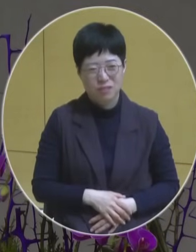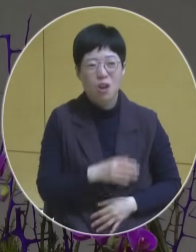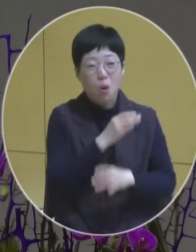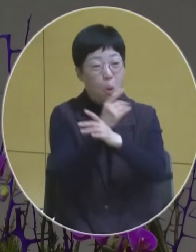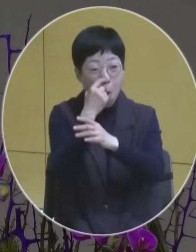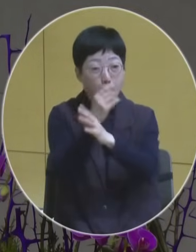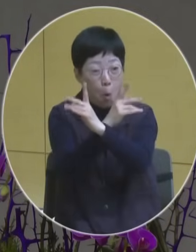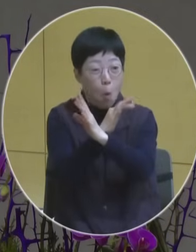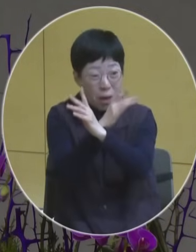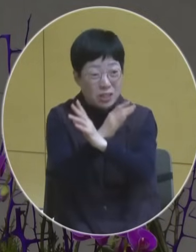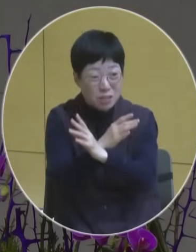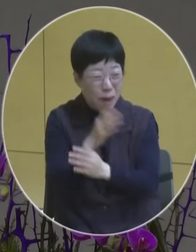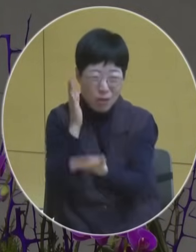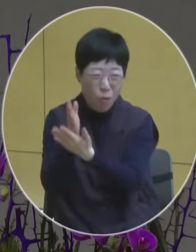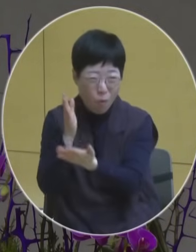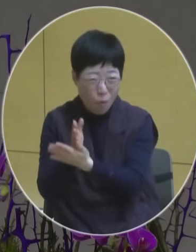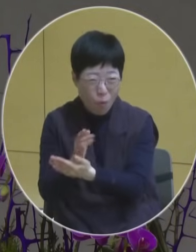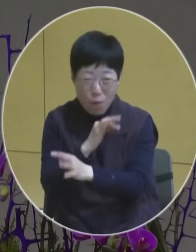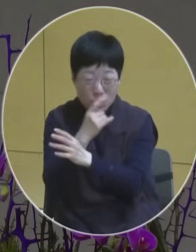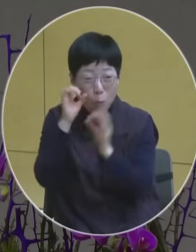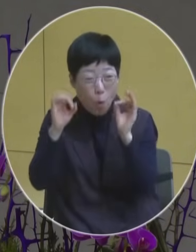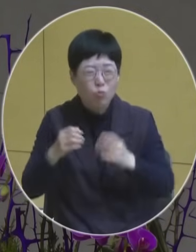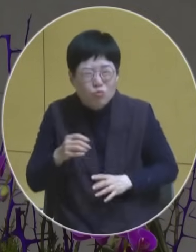코미디 보고 뭐 웃고 이런 건 말고요.